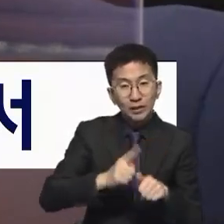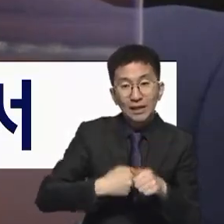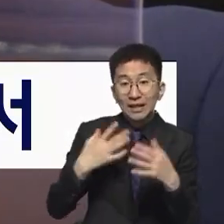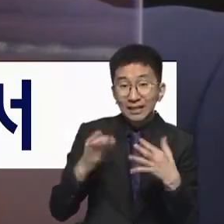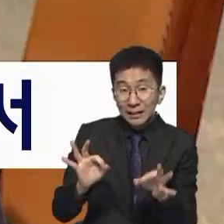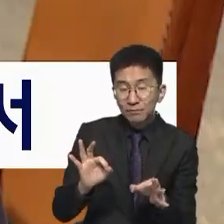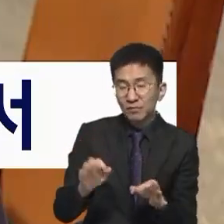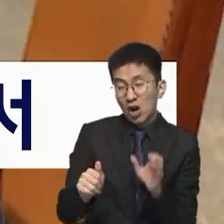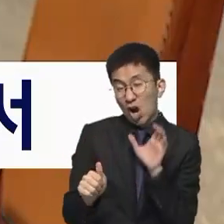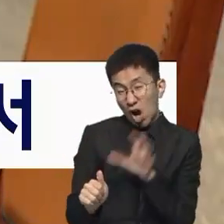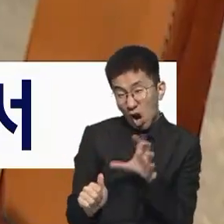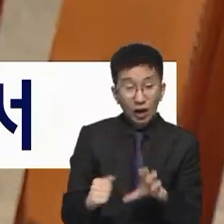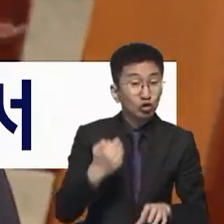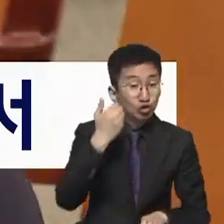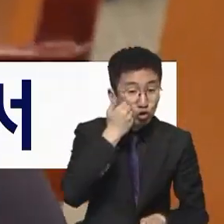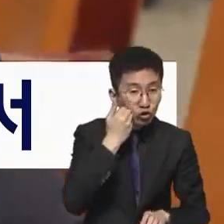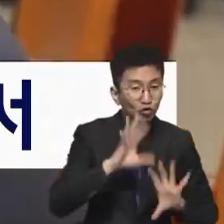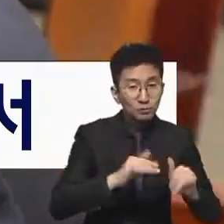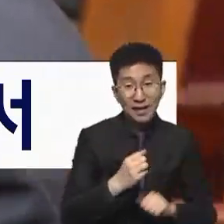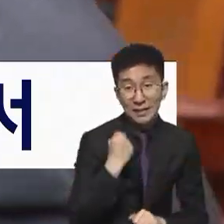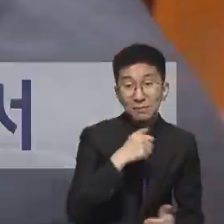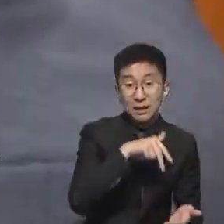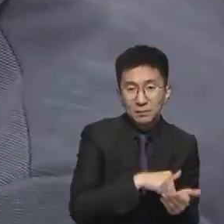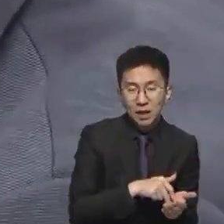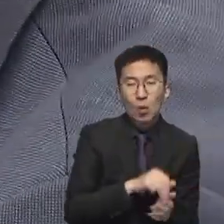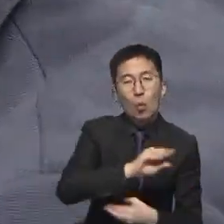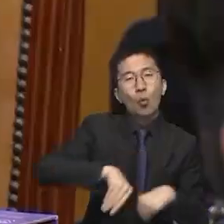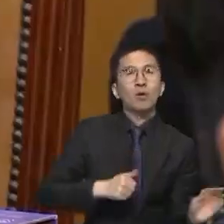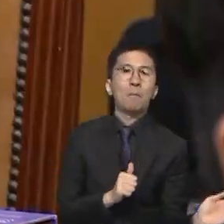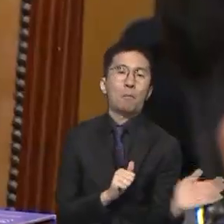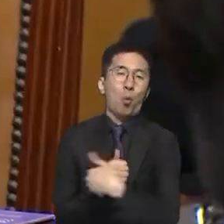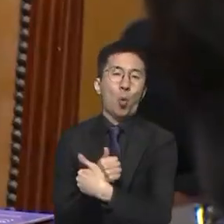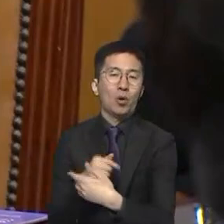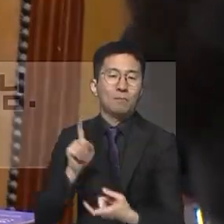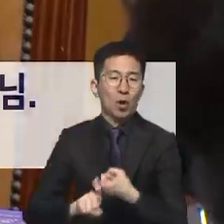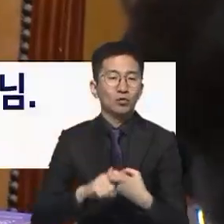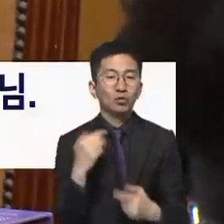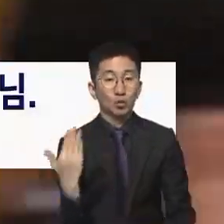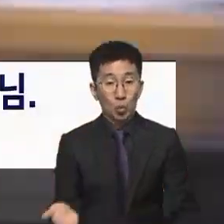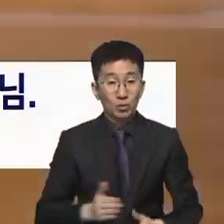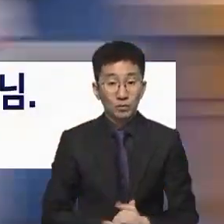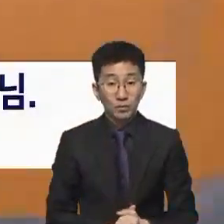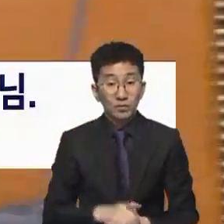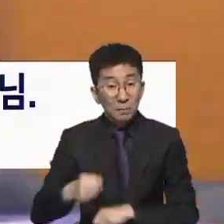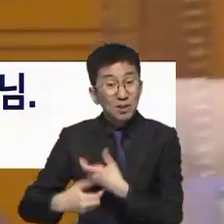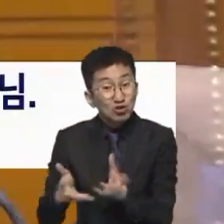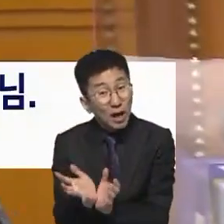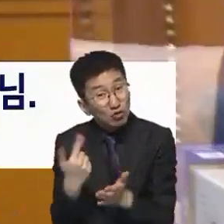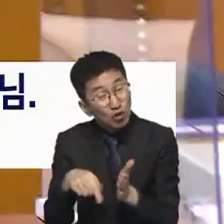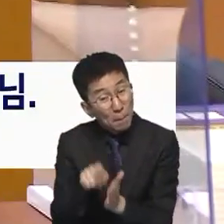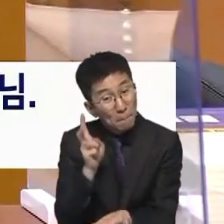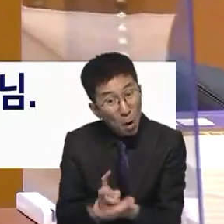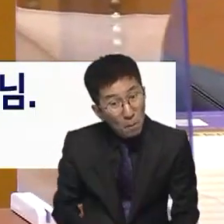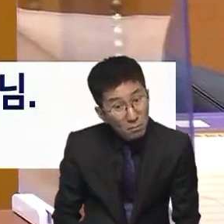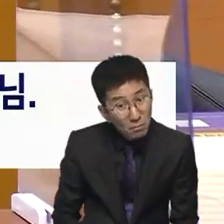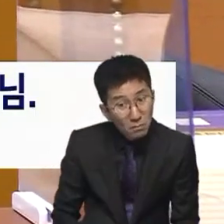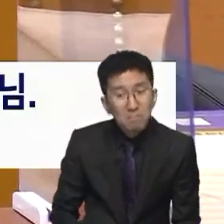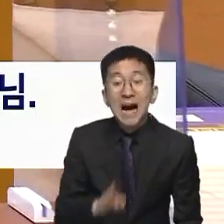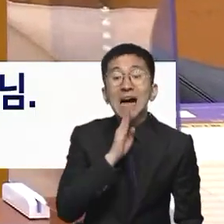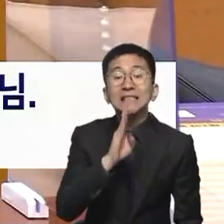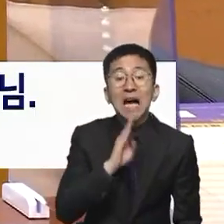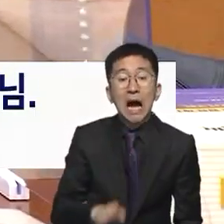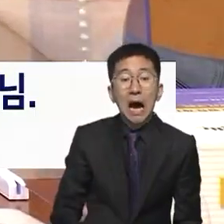몰아붙였던 국민의힘 의원들은 오늘은 엄호에 나섰습니다. 그러니까 이 법이 지금 민주당 위약법이라는 거 아닙니까?